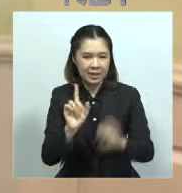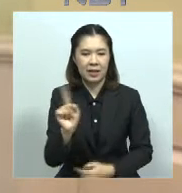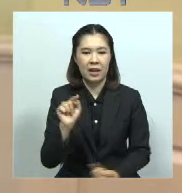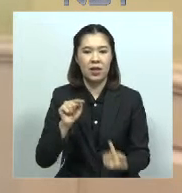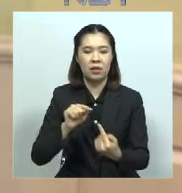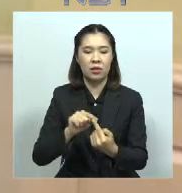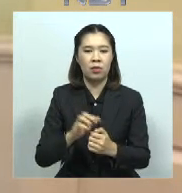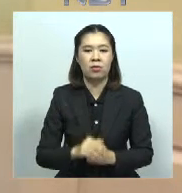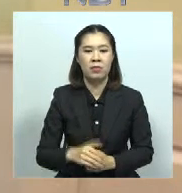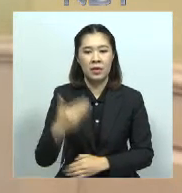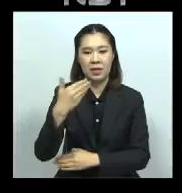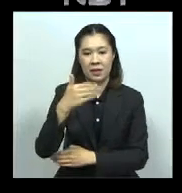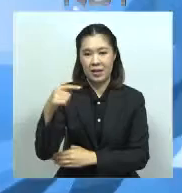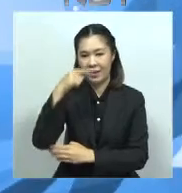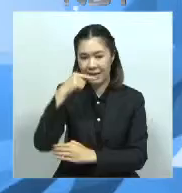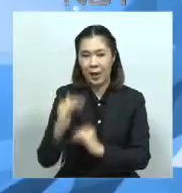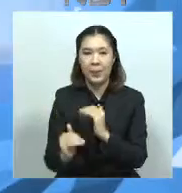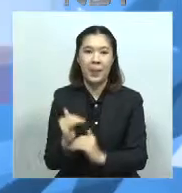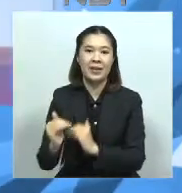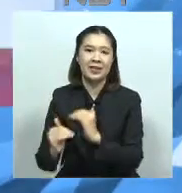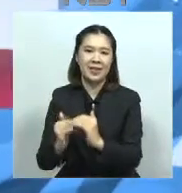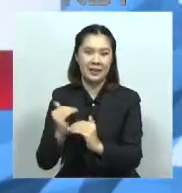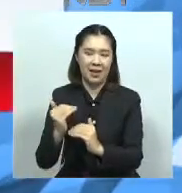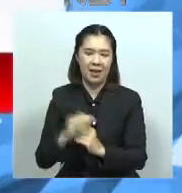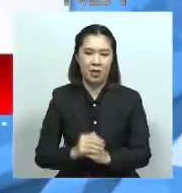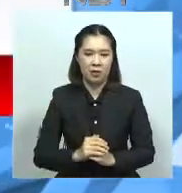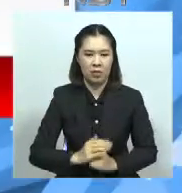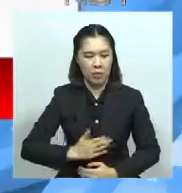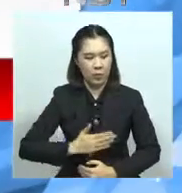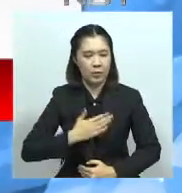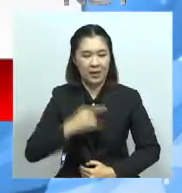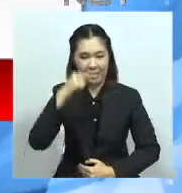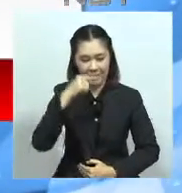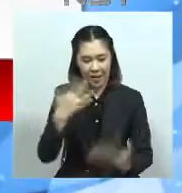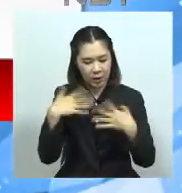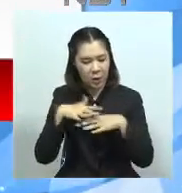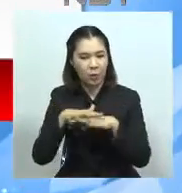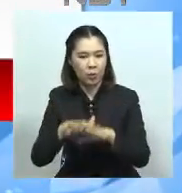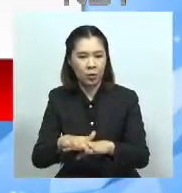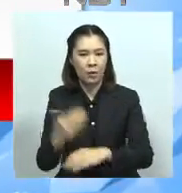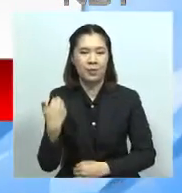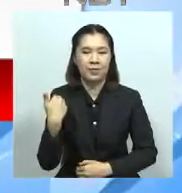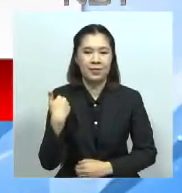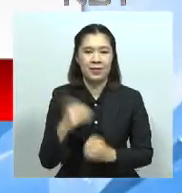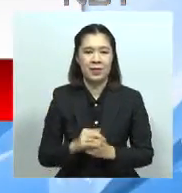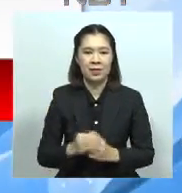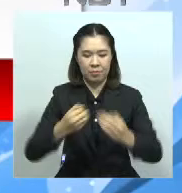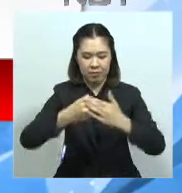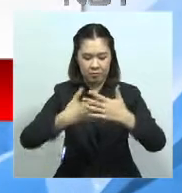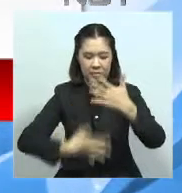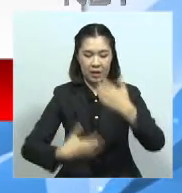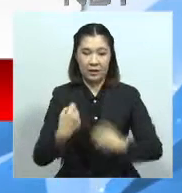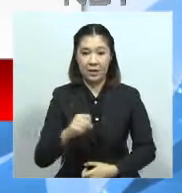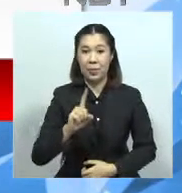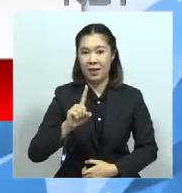จะมีพักชาติไทยพัฒนาและพักภูมิใจไทยที่มีท่าทีเข้าร่วมกับพักพลังประชารัฐรวมถึง11พักการเมือง